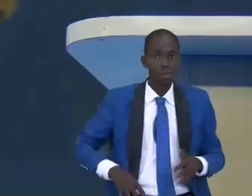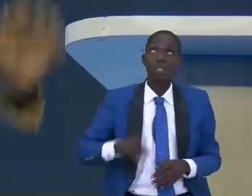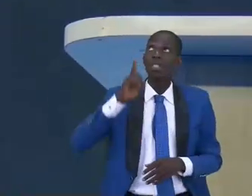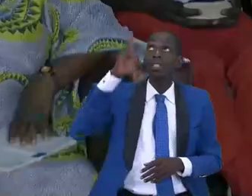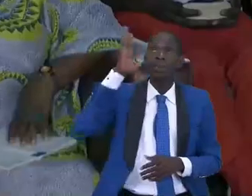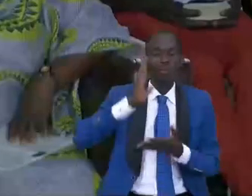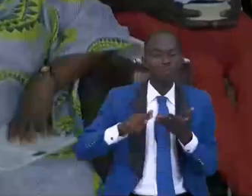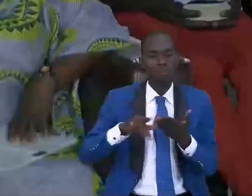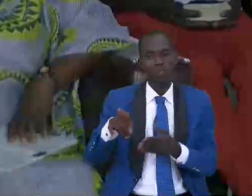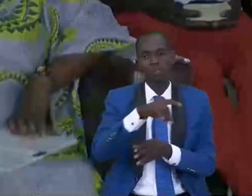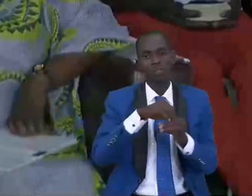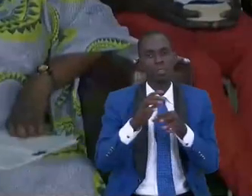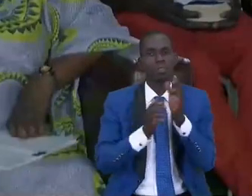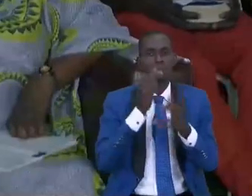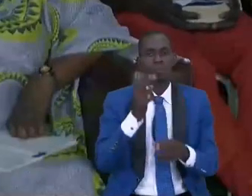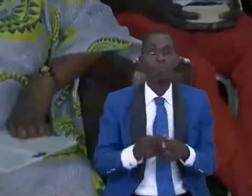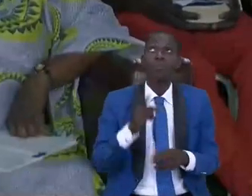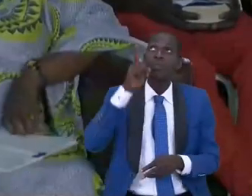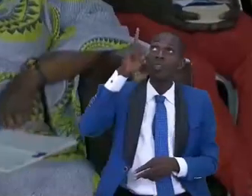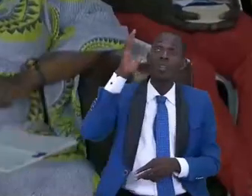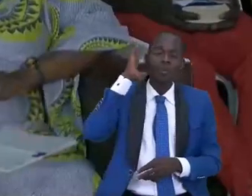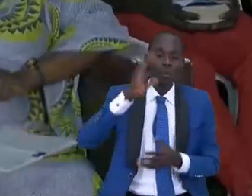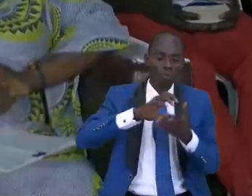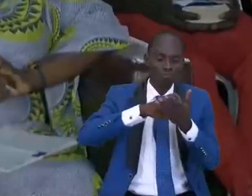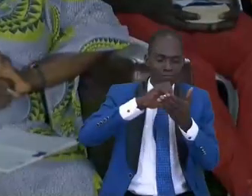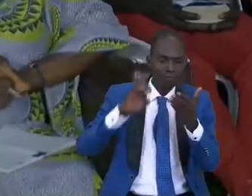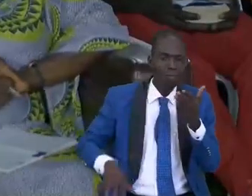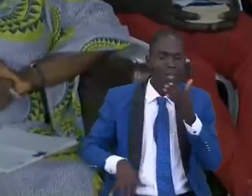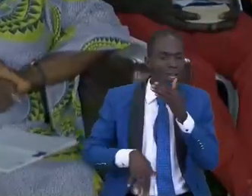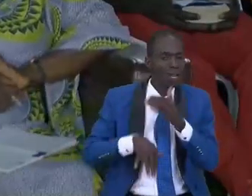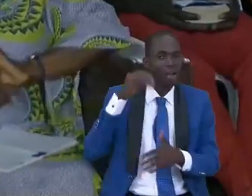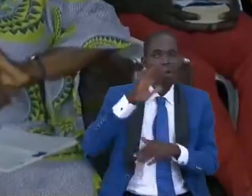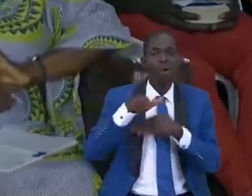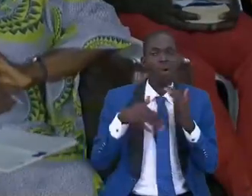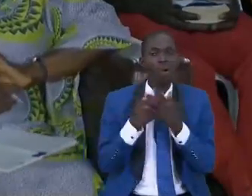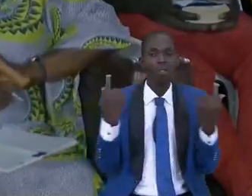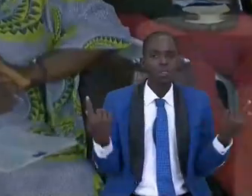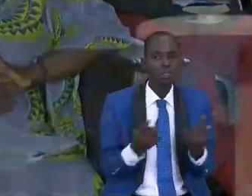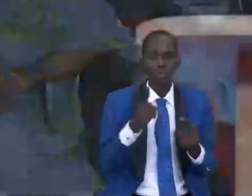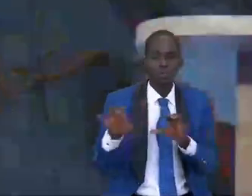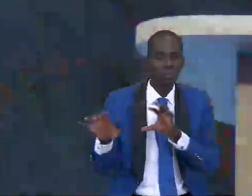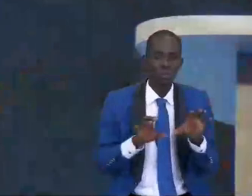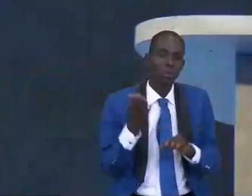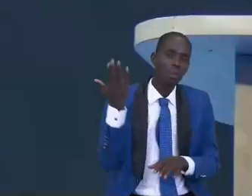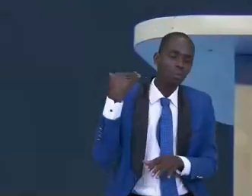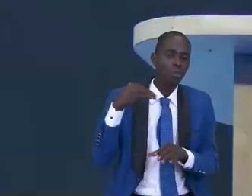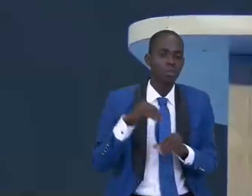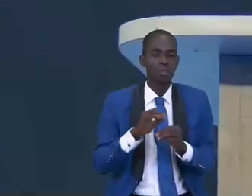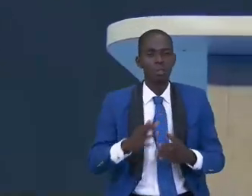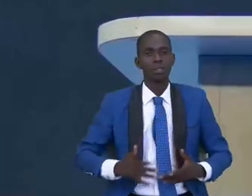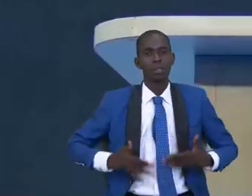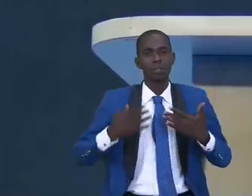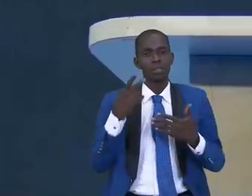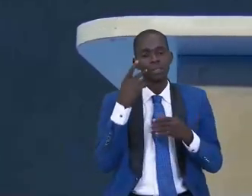il te pardonnera, il vous pardonnera, il effacera tous les péchés